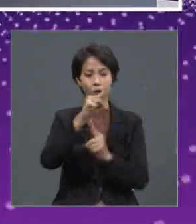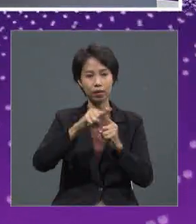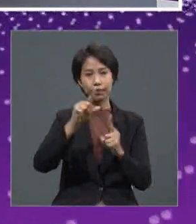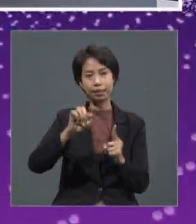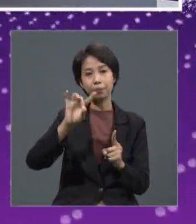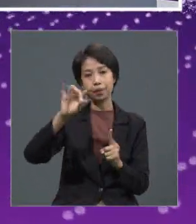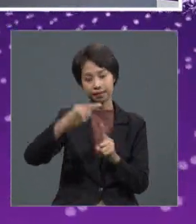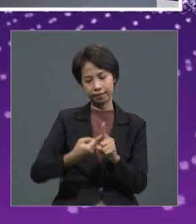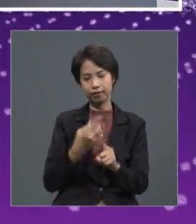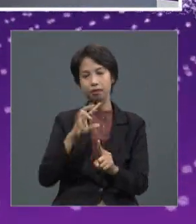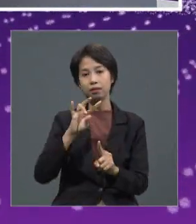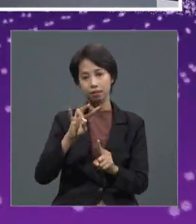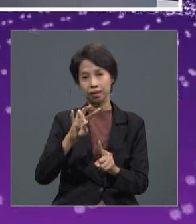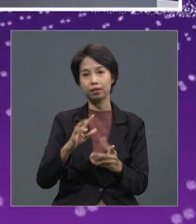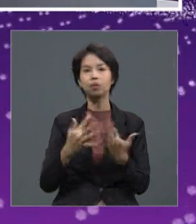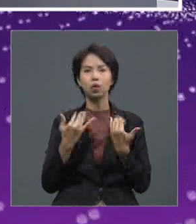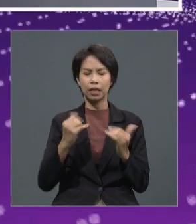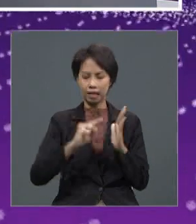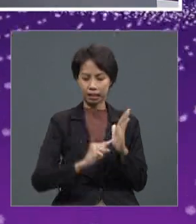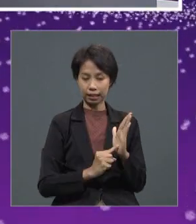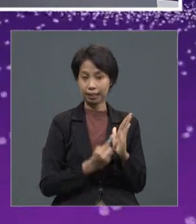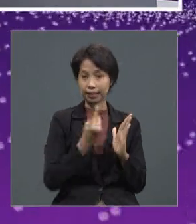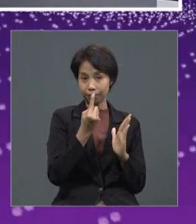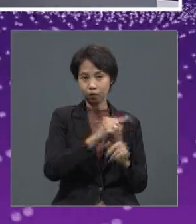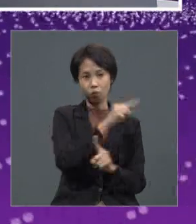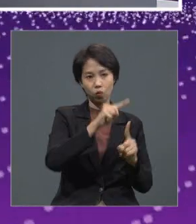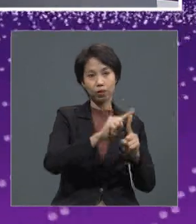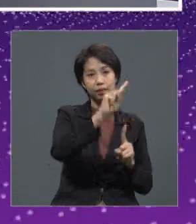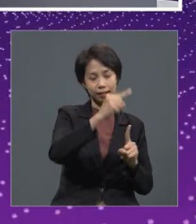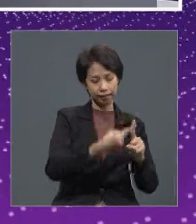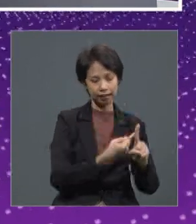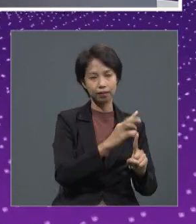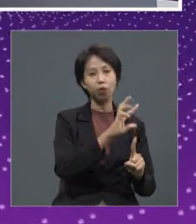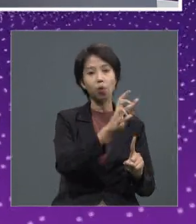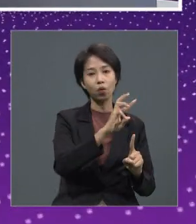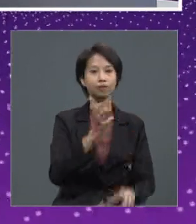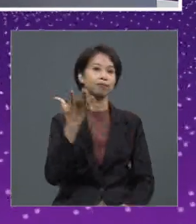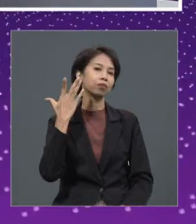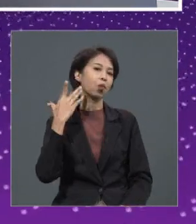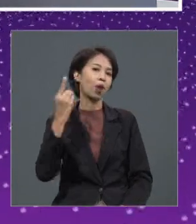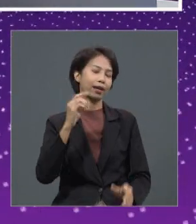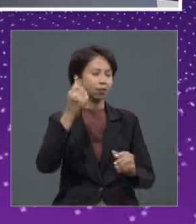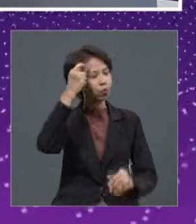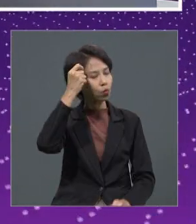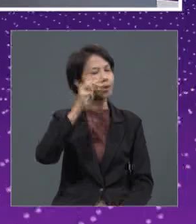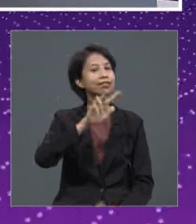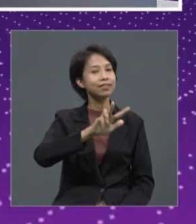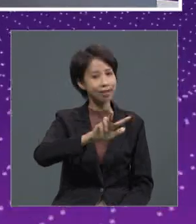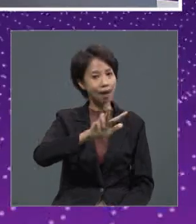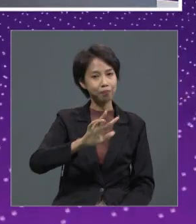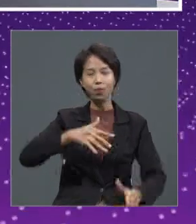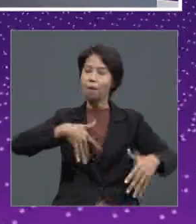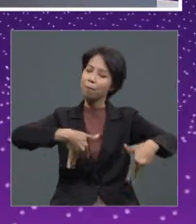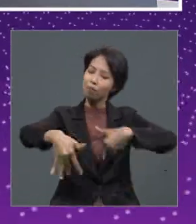คม2567ซึ่งเริ่มตั้งแต่วันที่1มิถุนายนนะครับเพราะฉะนั้นเมื่อวานก็เป็นวันที่3แล้วประชาชนทุ